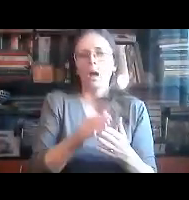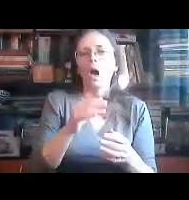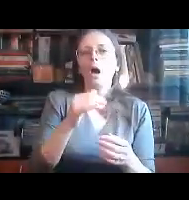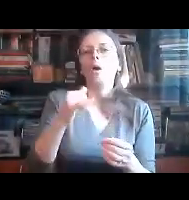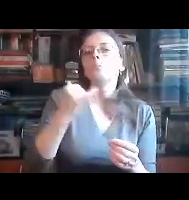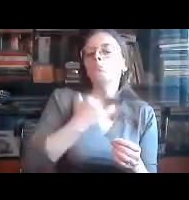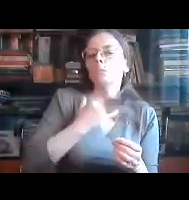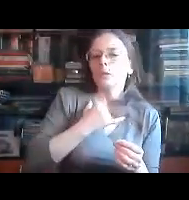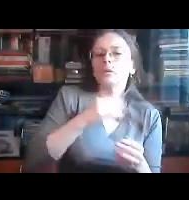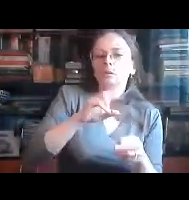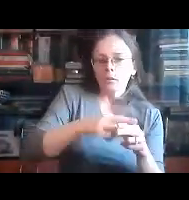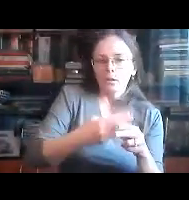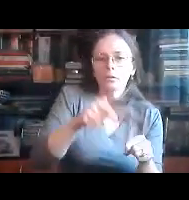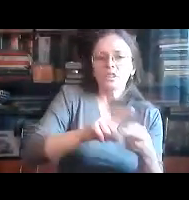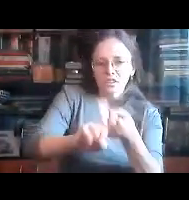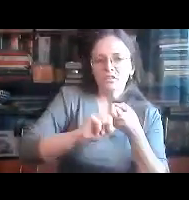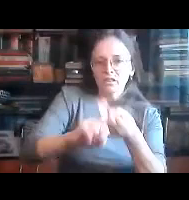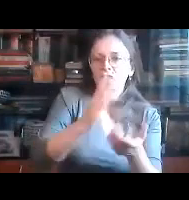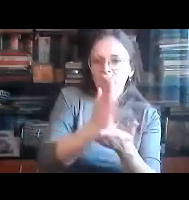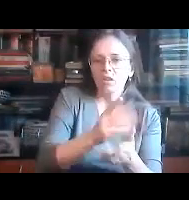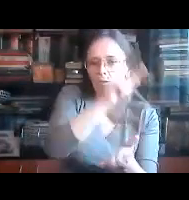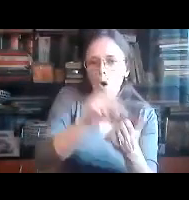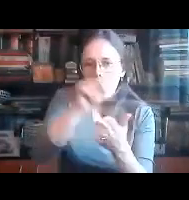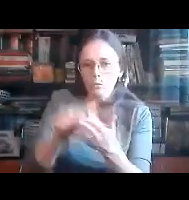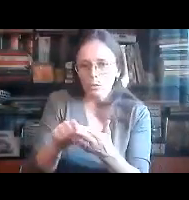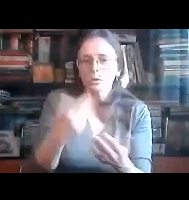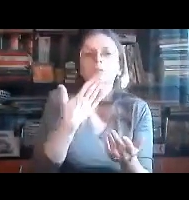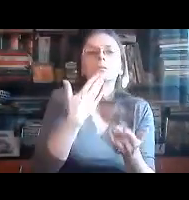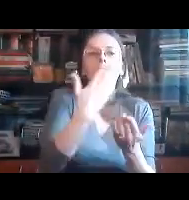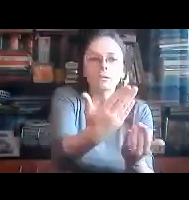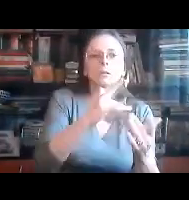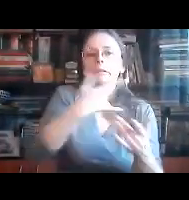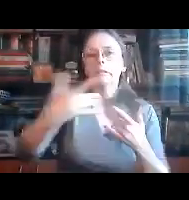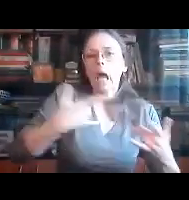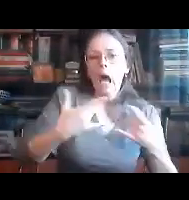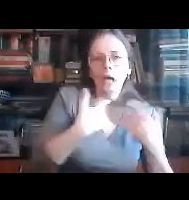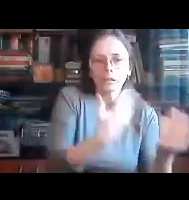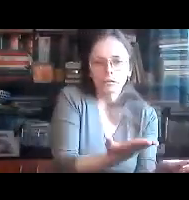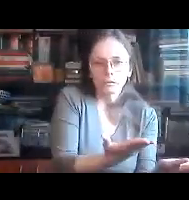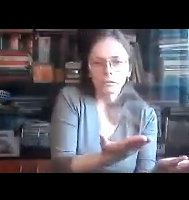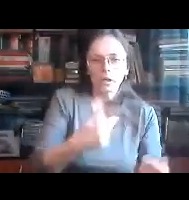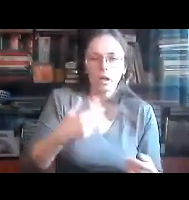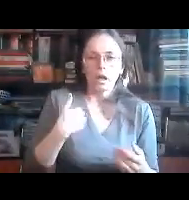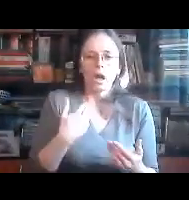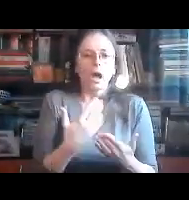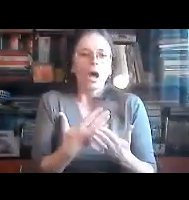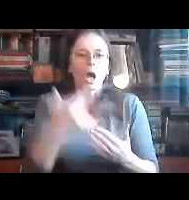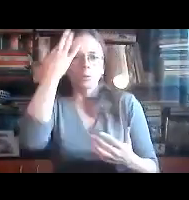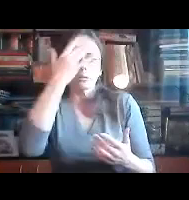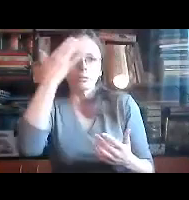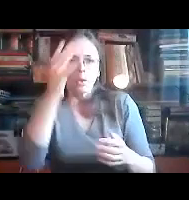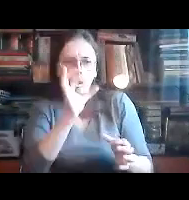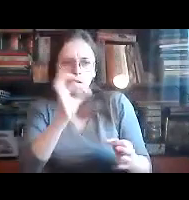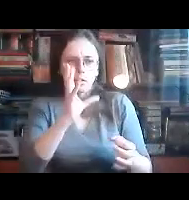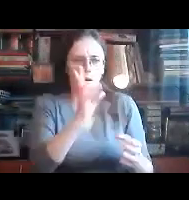возникает и к театру вопрос, да, и когда я думаю про эти онлайн-элементы, я вспоминаю спектакль «Чернобыль», в котором